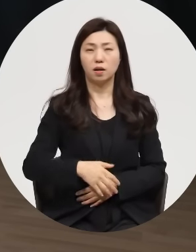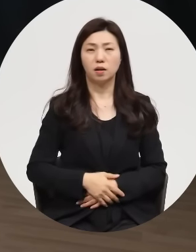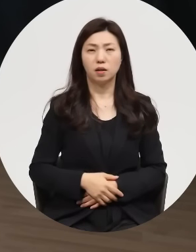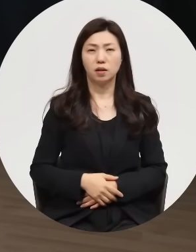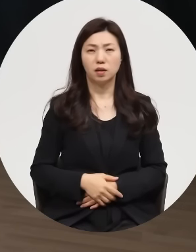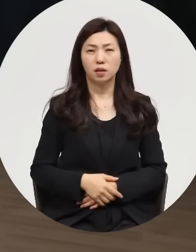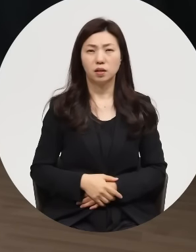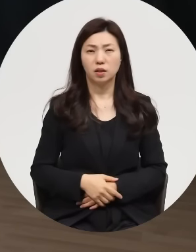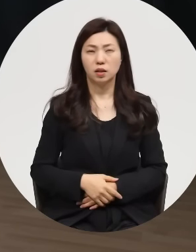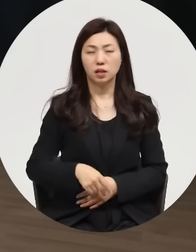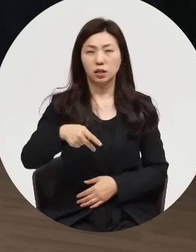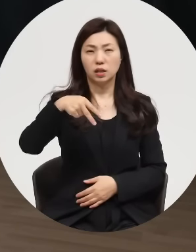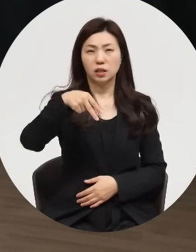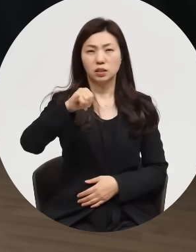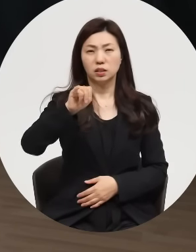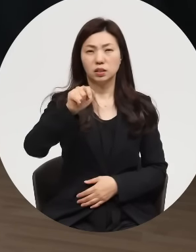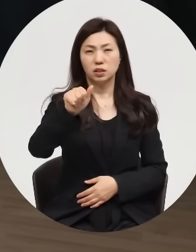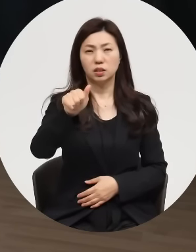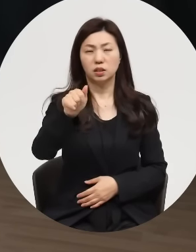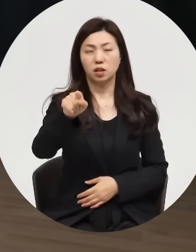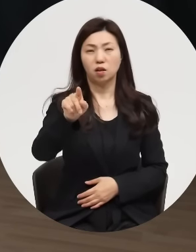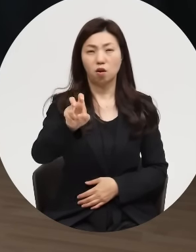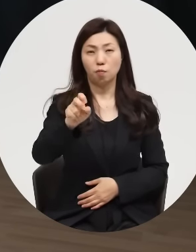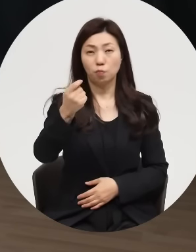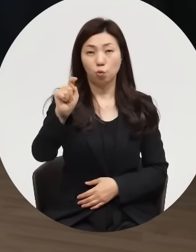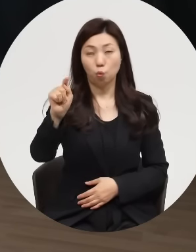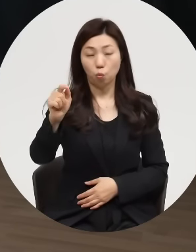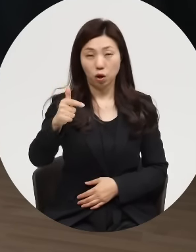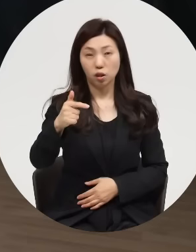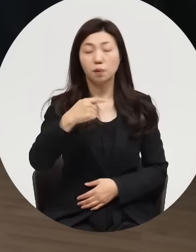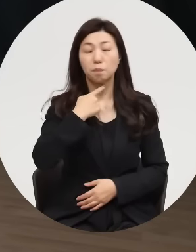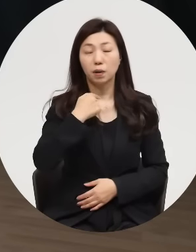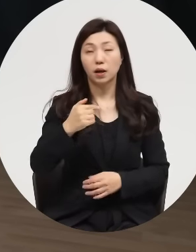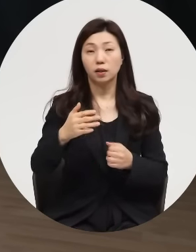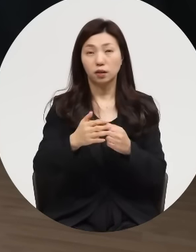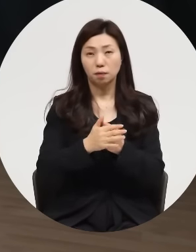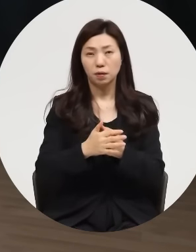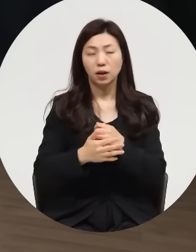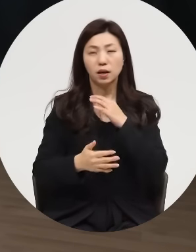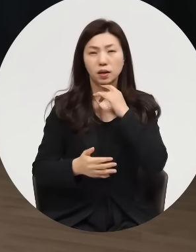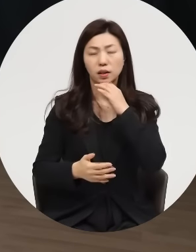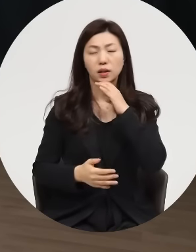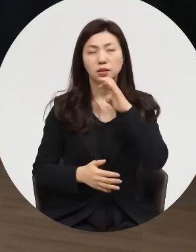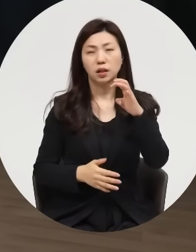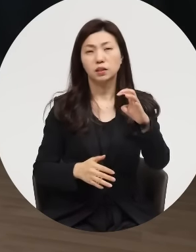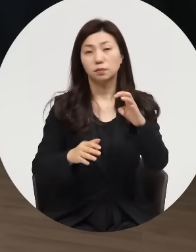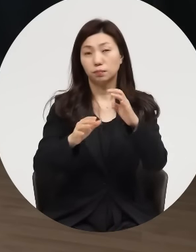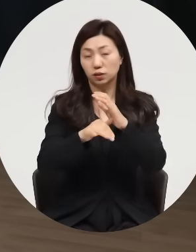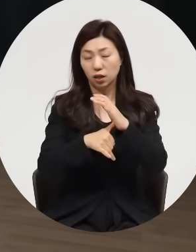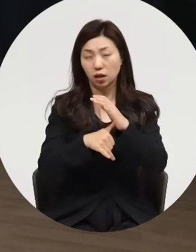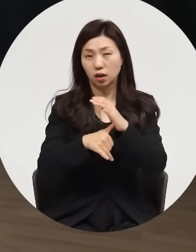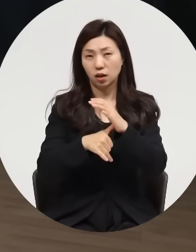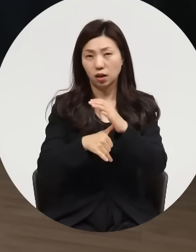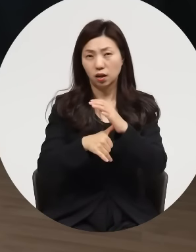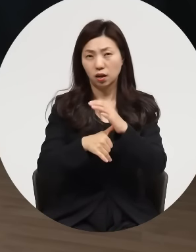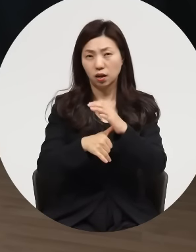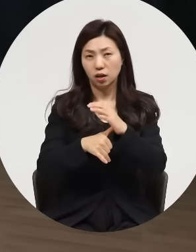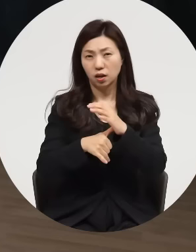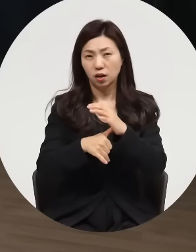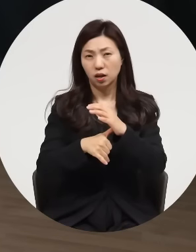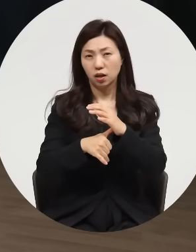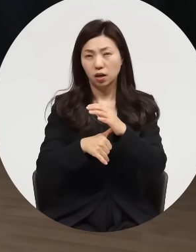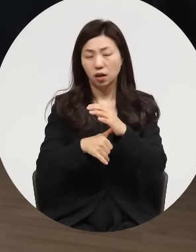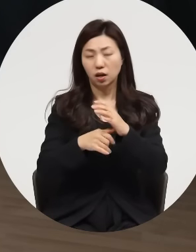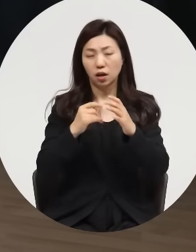그 시험관을 하셔가지고 그 40세 때 좀 힘들게 저희를